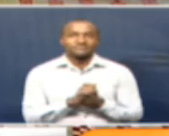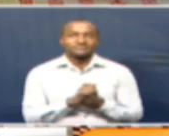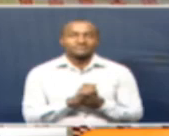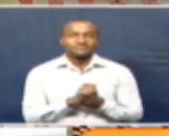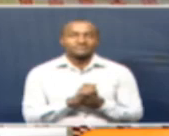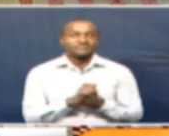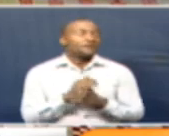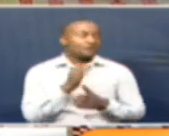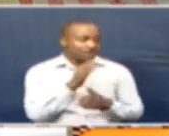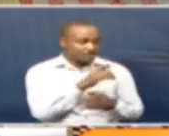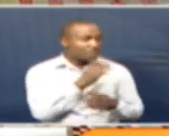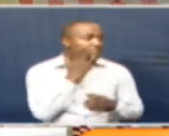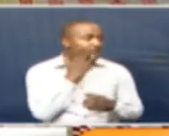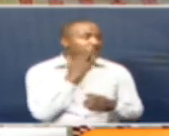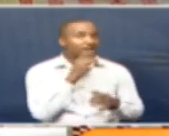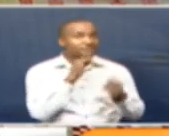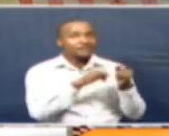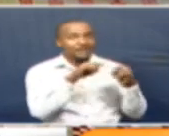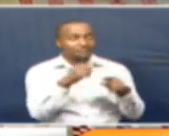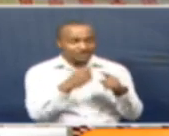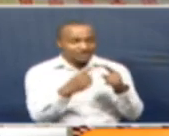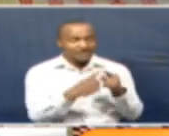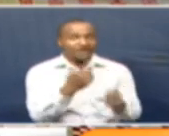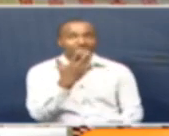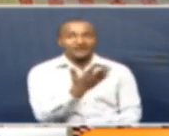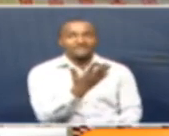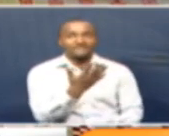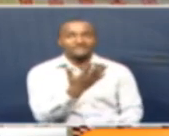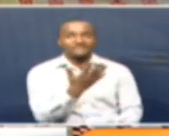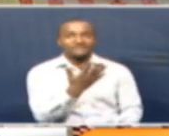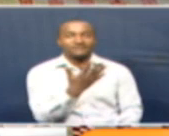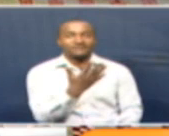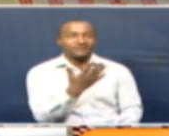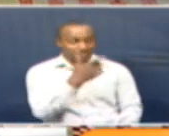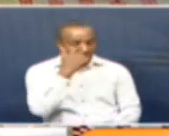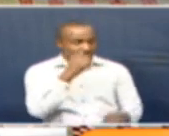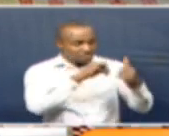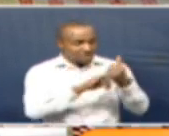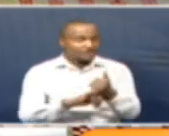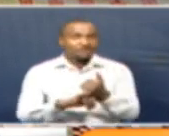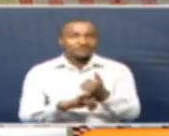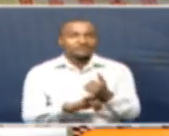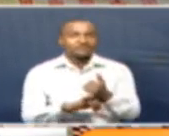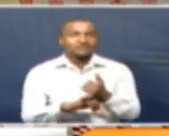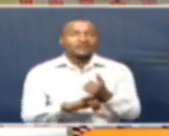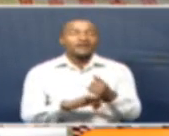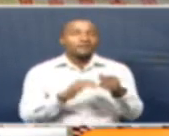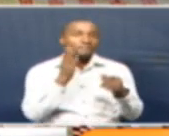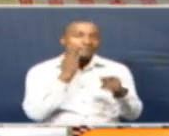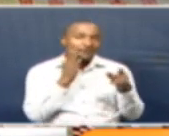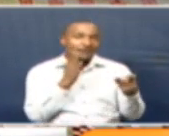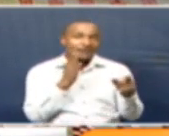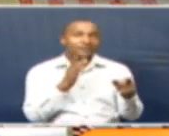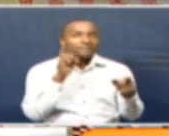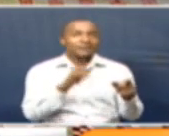mama ke bwana ndo amekuja nyumbani. Amekaa zaidi ya mwaka miaka mitano kwa sababu wewe ulio umeoa ndo amekuja. Kama kwanza wewe mama afaa kwanza awe